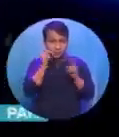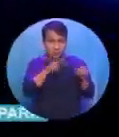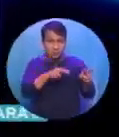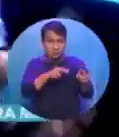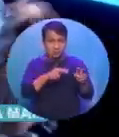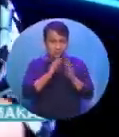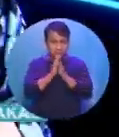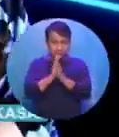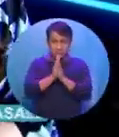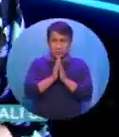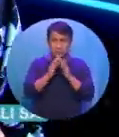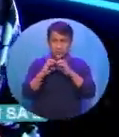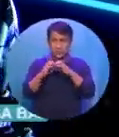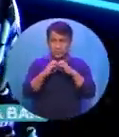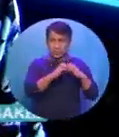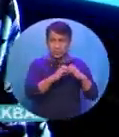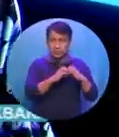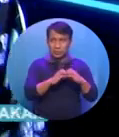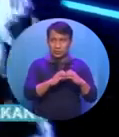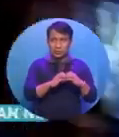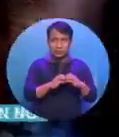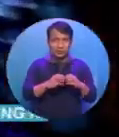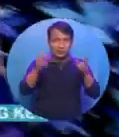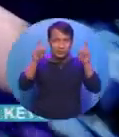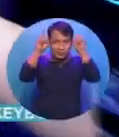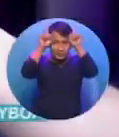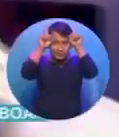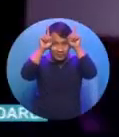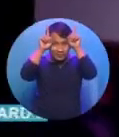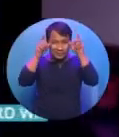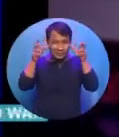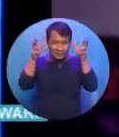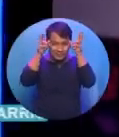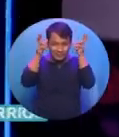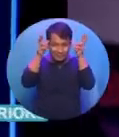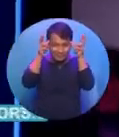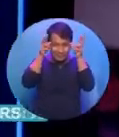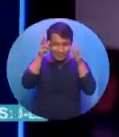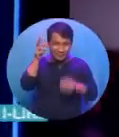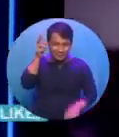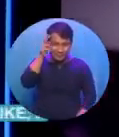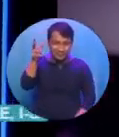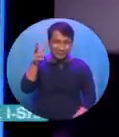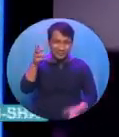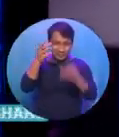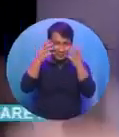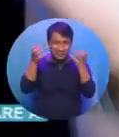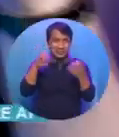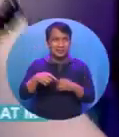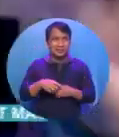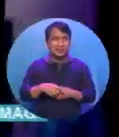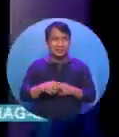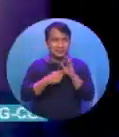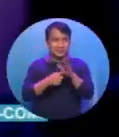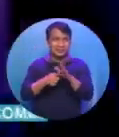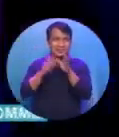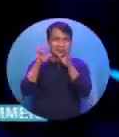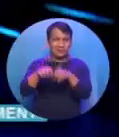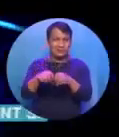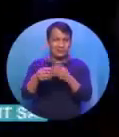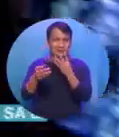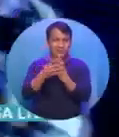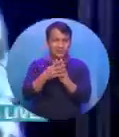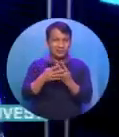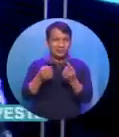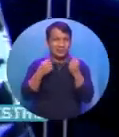ng mga prayer heart emoji. Aba, may devil emoji na, Idol. Sa galit nila kay ate, ipakulong. Sabi ni Eduardo